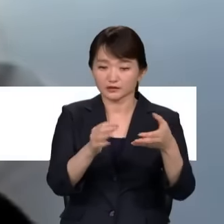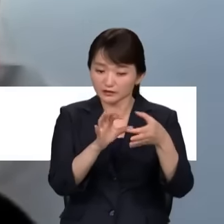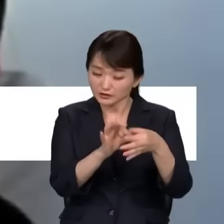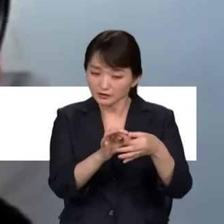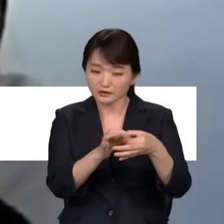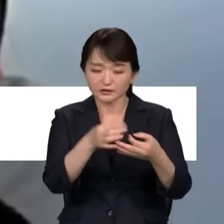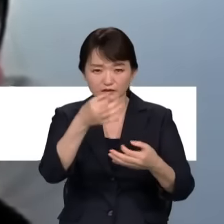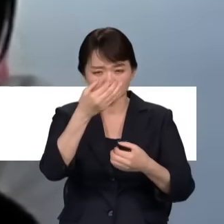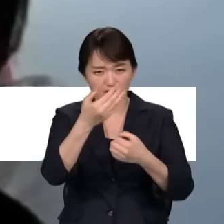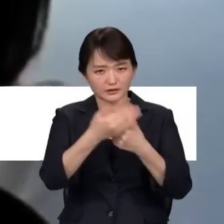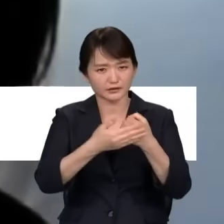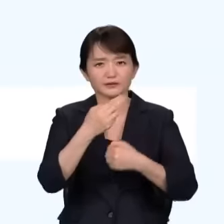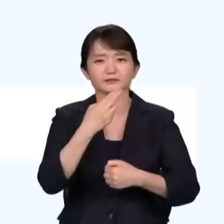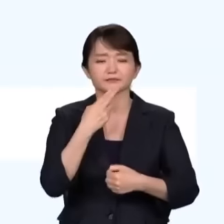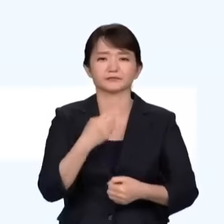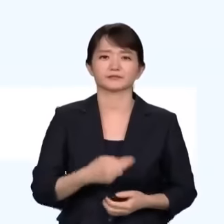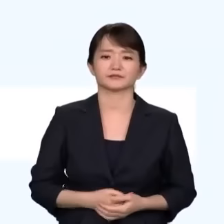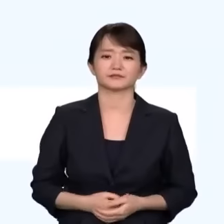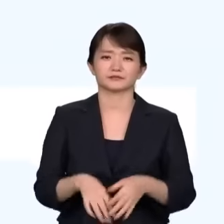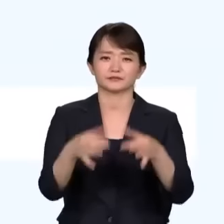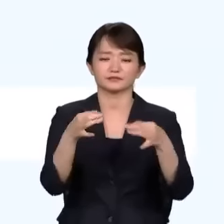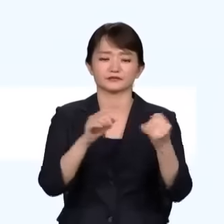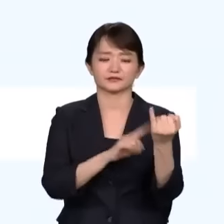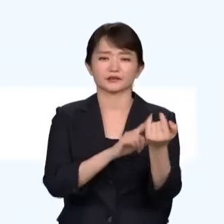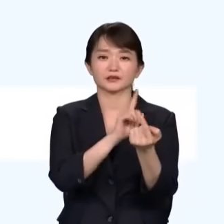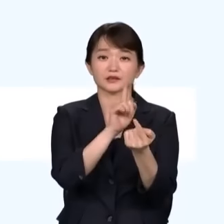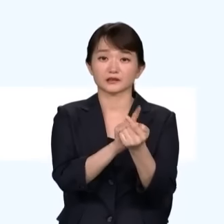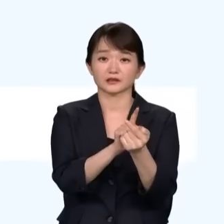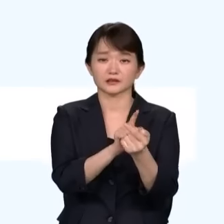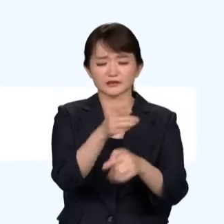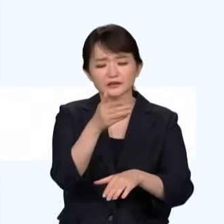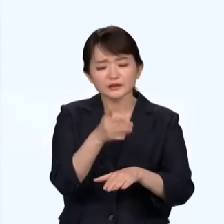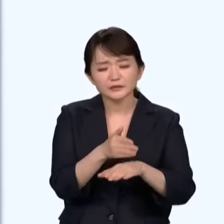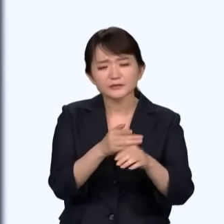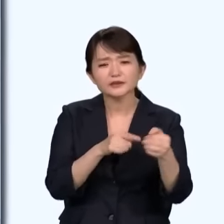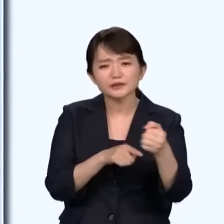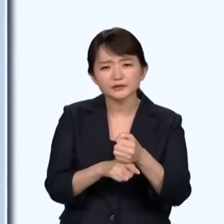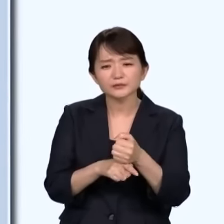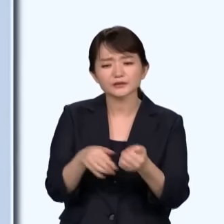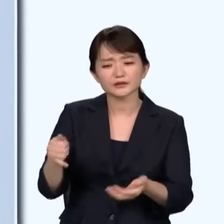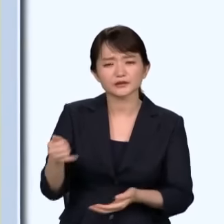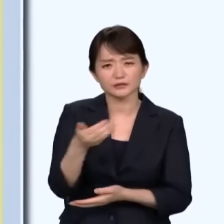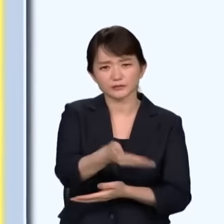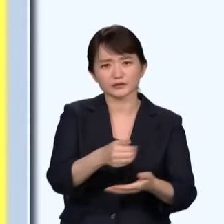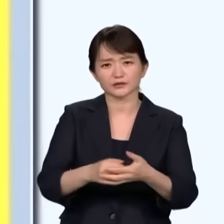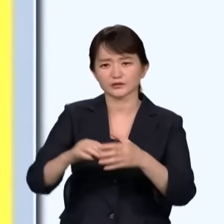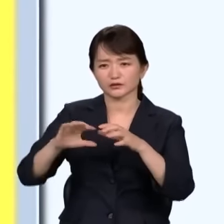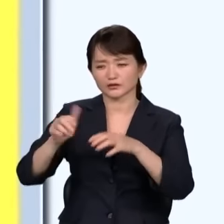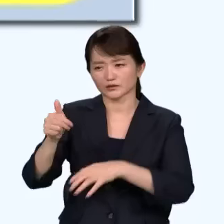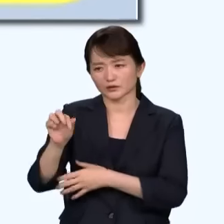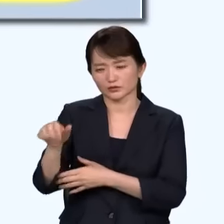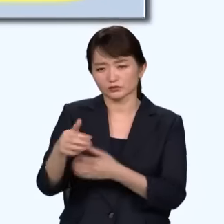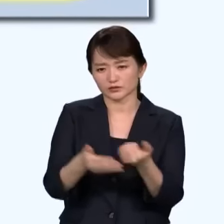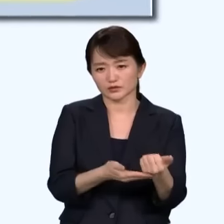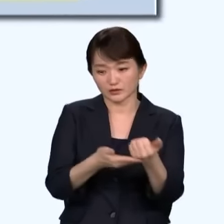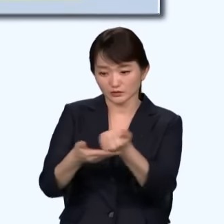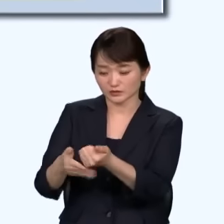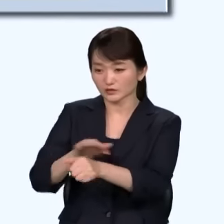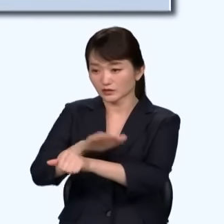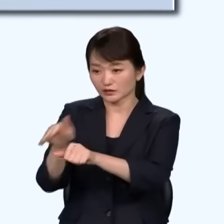대가성이 없다고 본 겁니다. 김 여사와의 만남에 대한 감사의 표시였고 현충원 안장은 김 여사에게 직접 말한